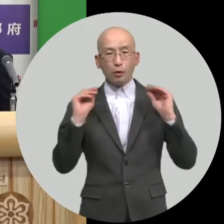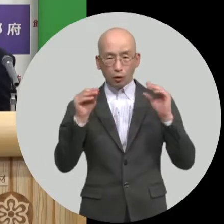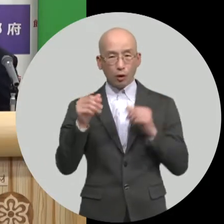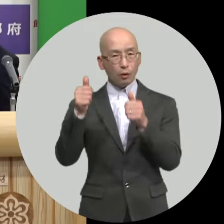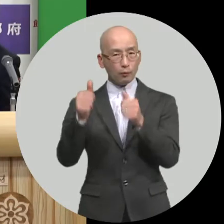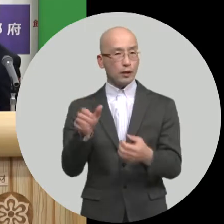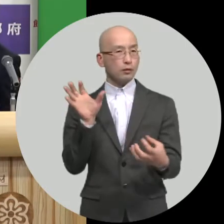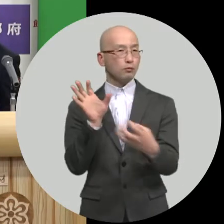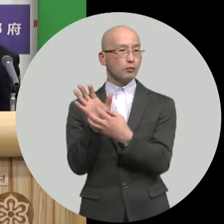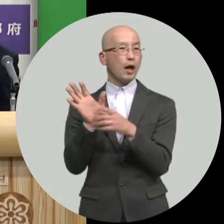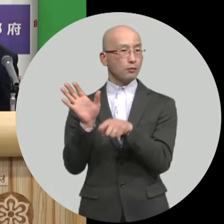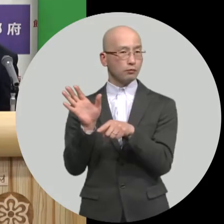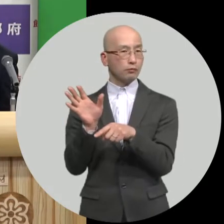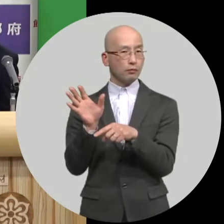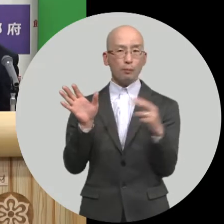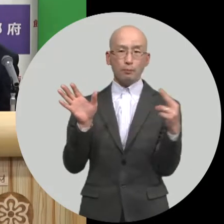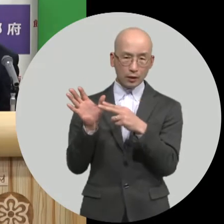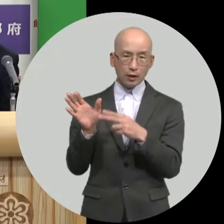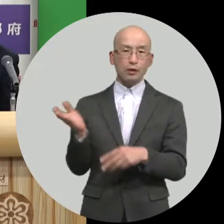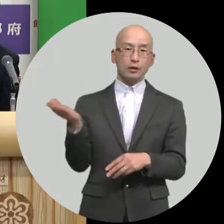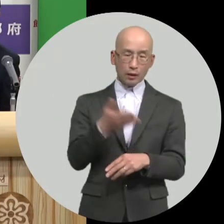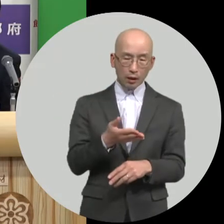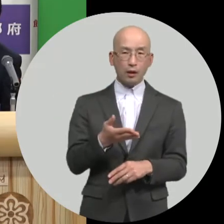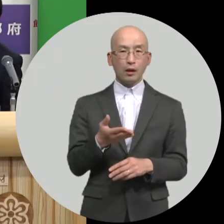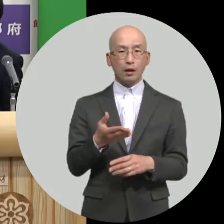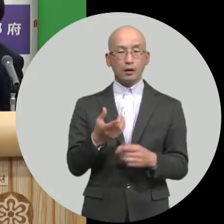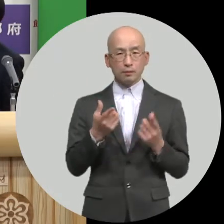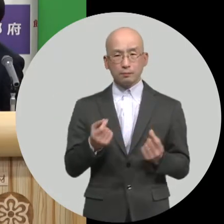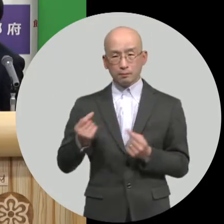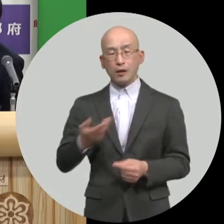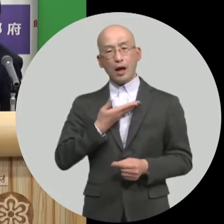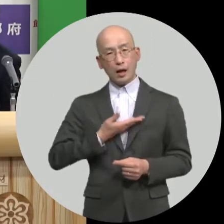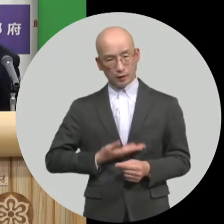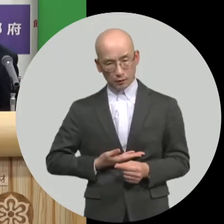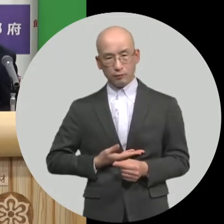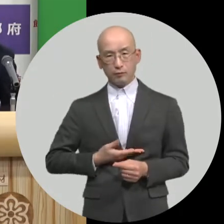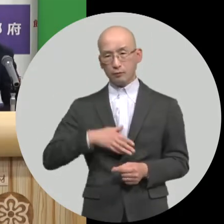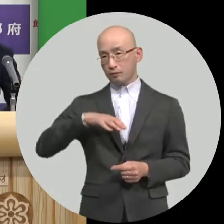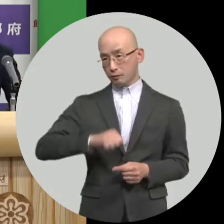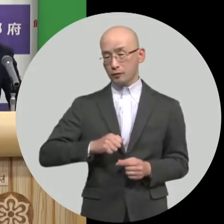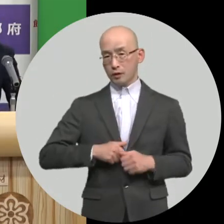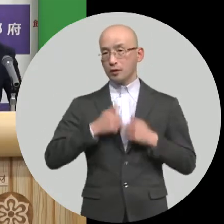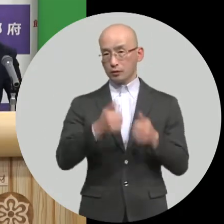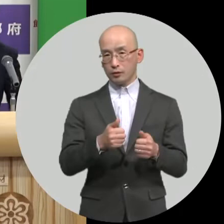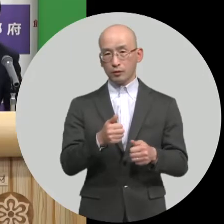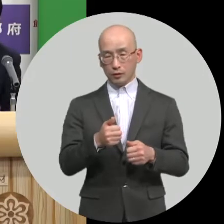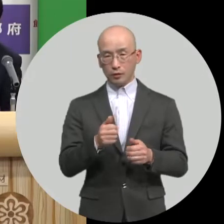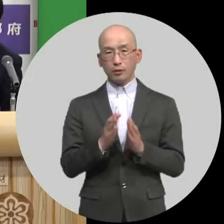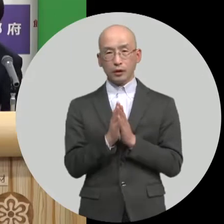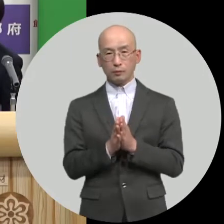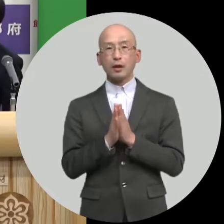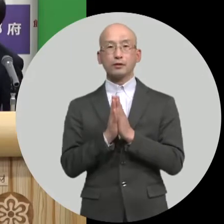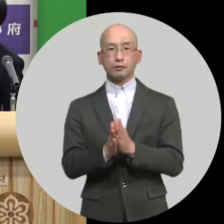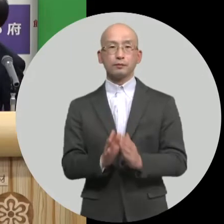意をして、留意をしていただきまして、安全な参拝に心がけていただきたいというふうに思っております。